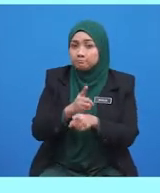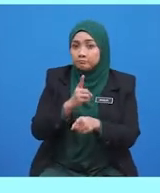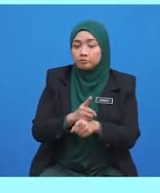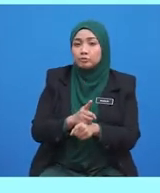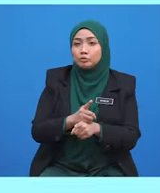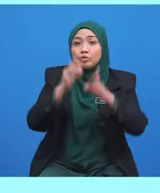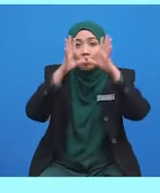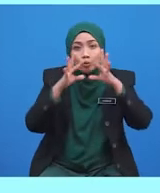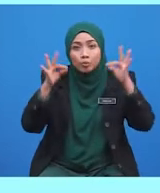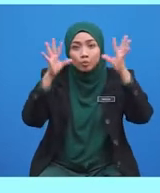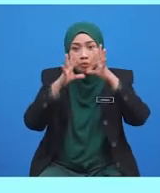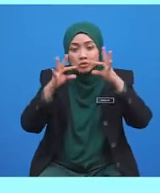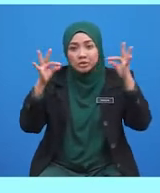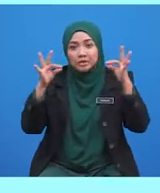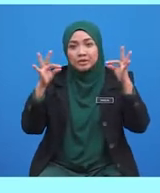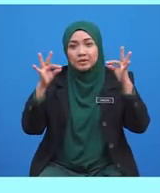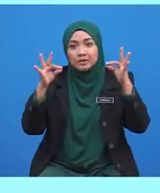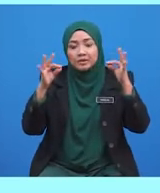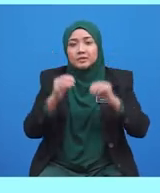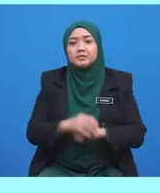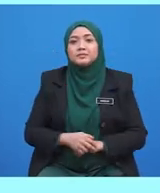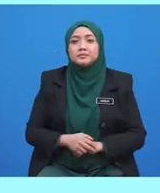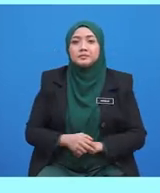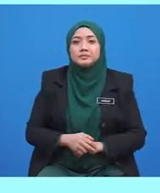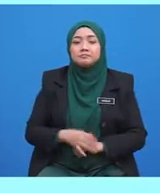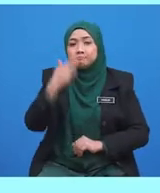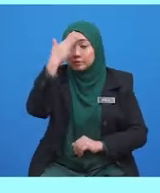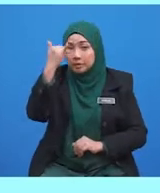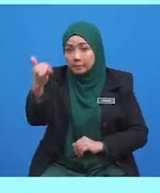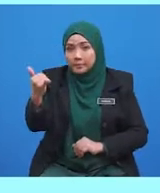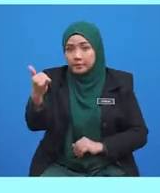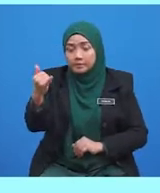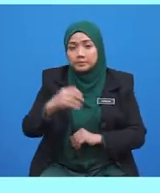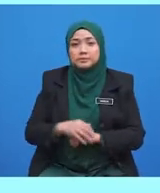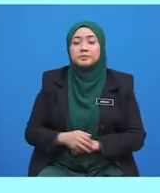Betul, kucing. Anda sangat hebat. Mengapa?